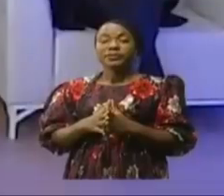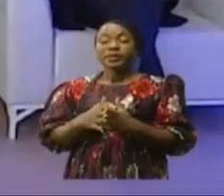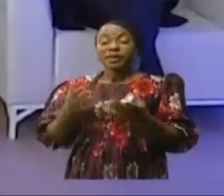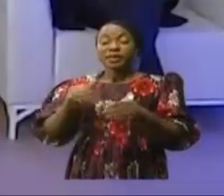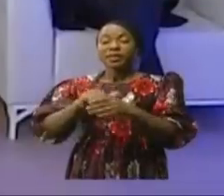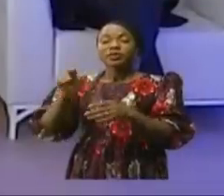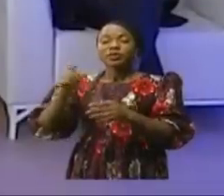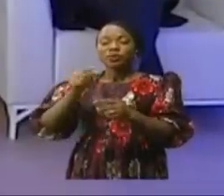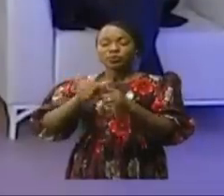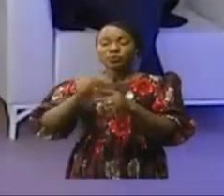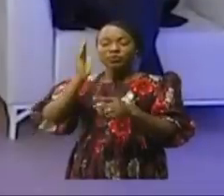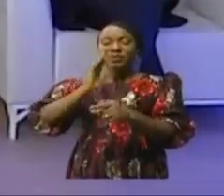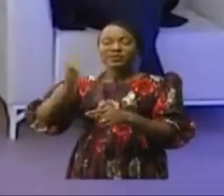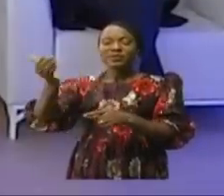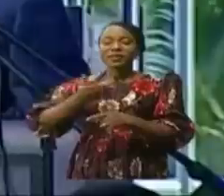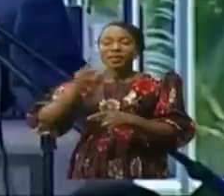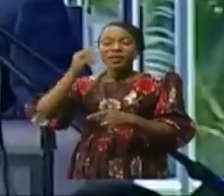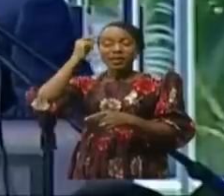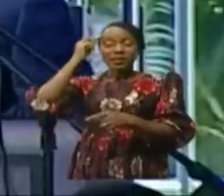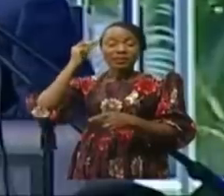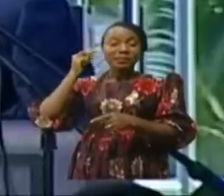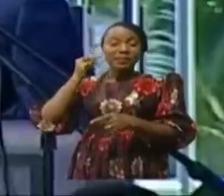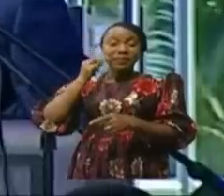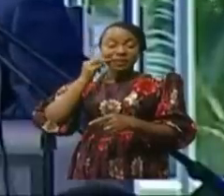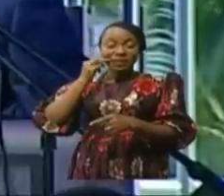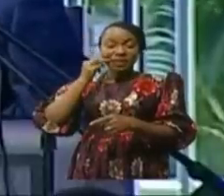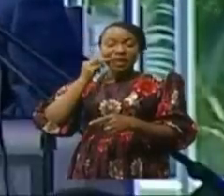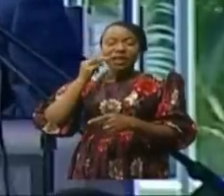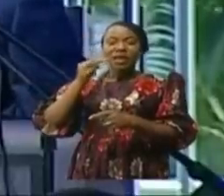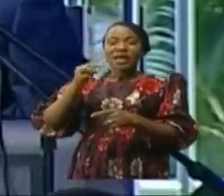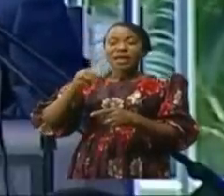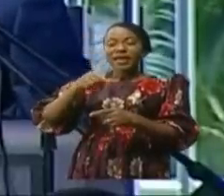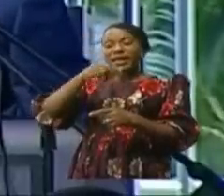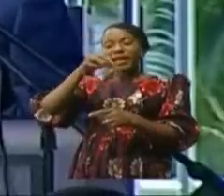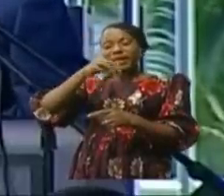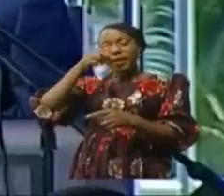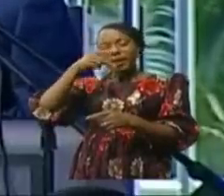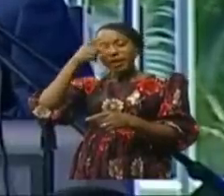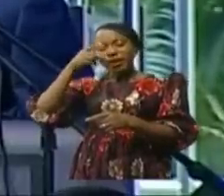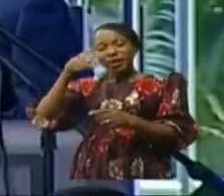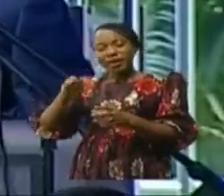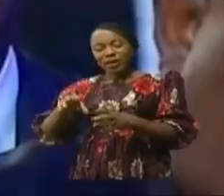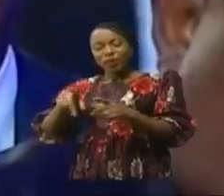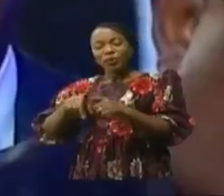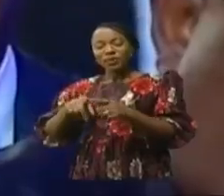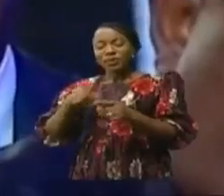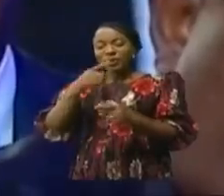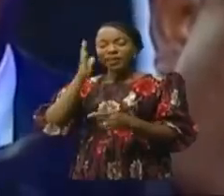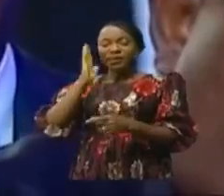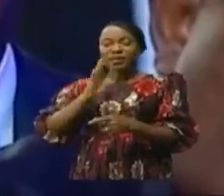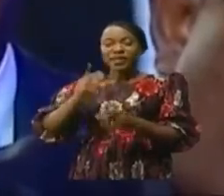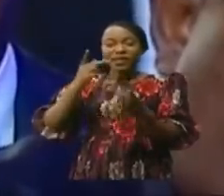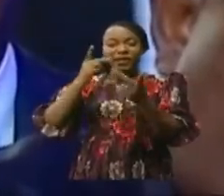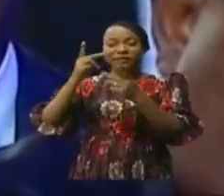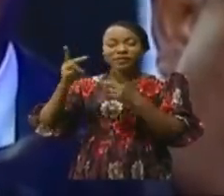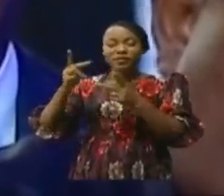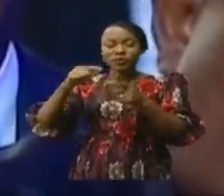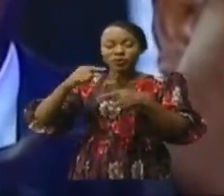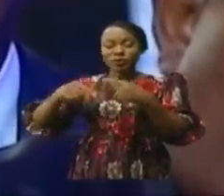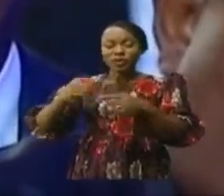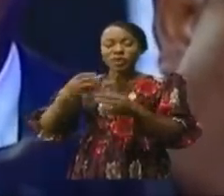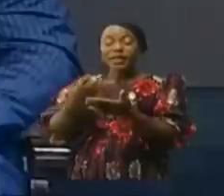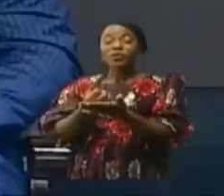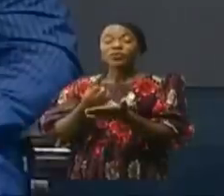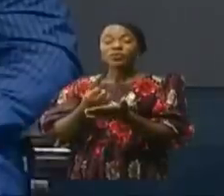Dans ce monde de bienvenue, le ministre des Hydrocarbures Didier Boudimboum-Toumbouanga a salué la vision de la relance